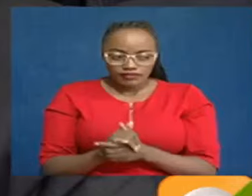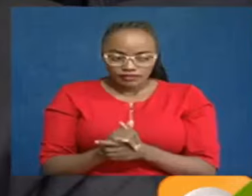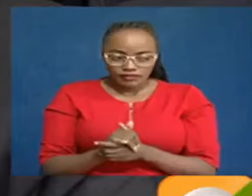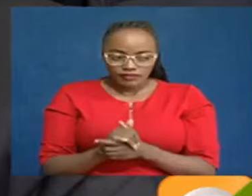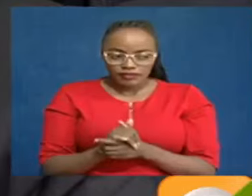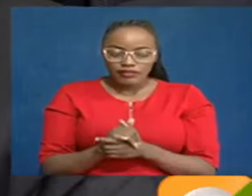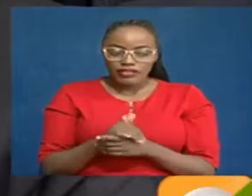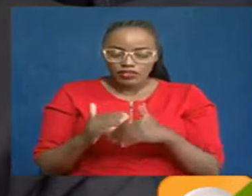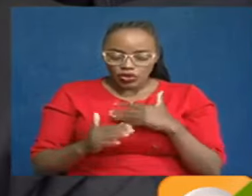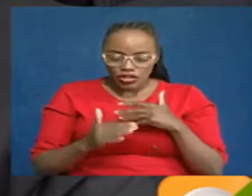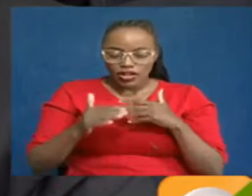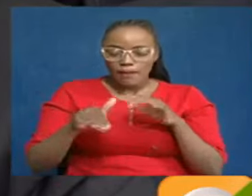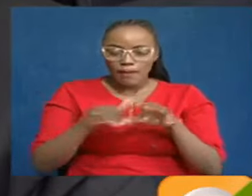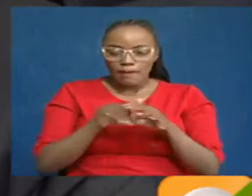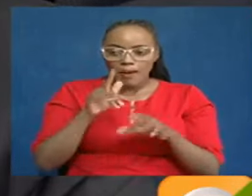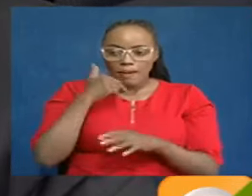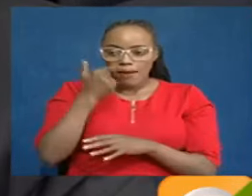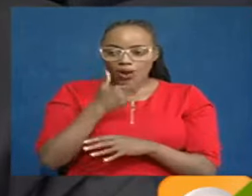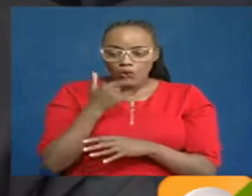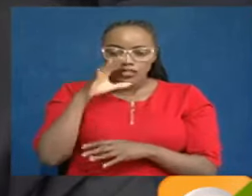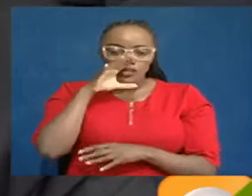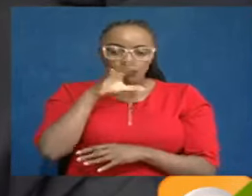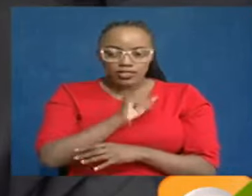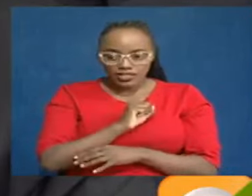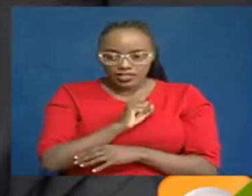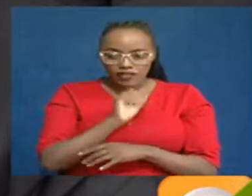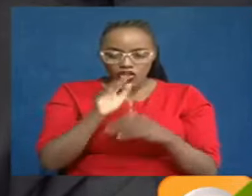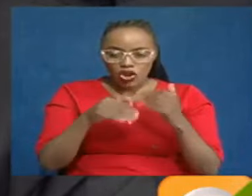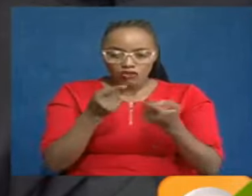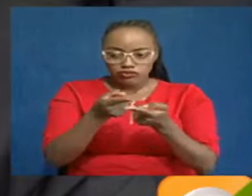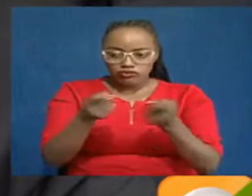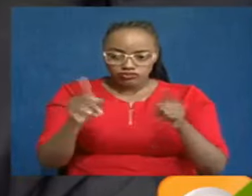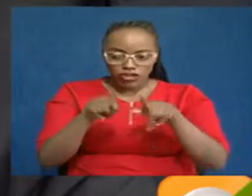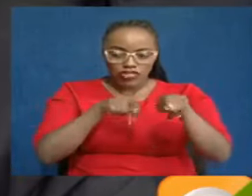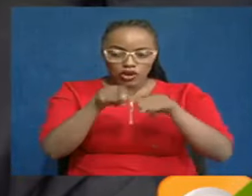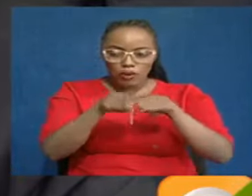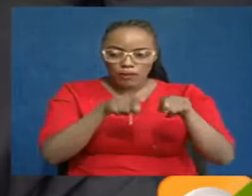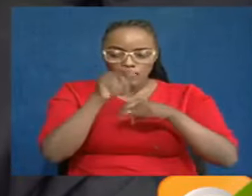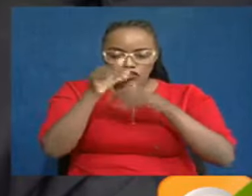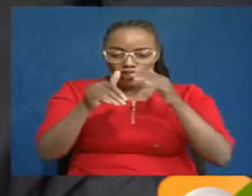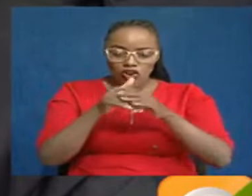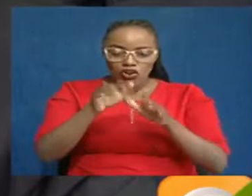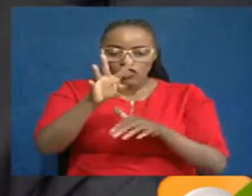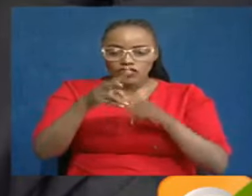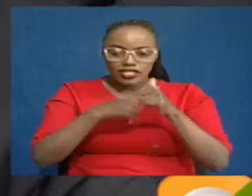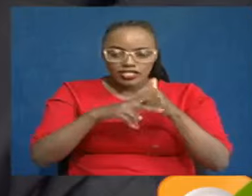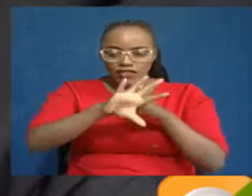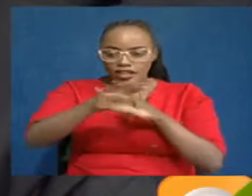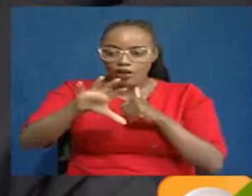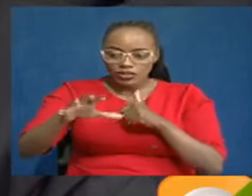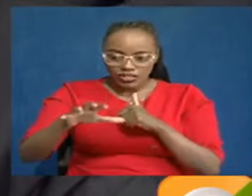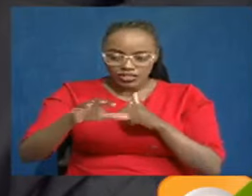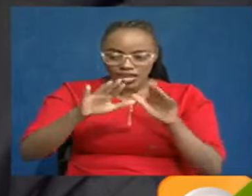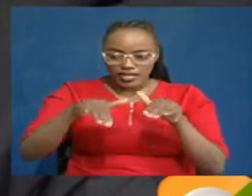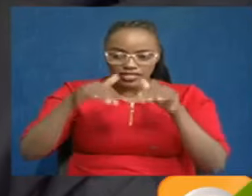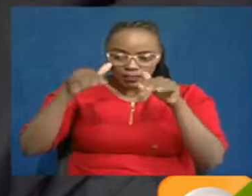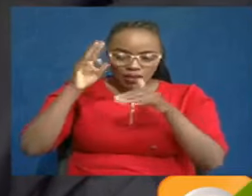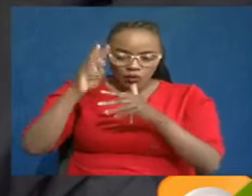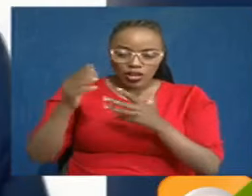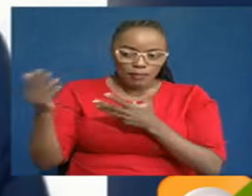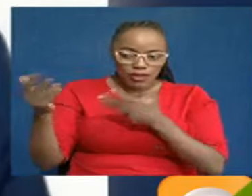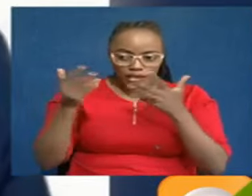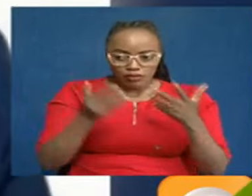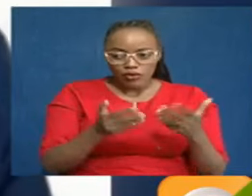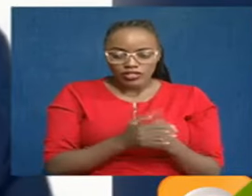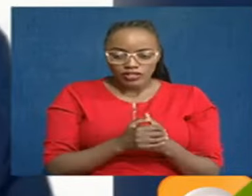of the honorable member who is missing, that all the operations of all the 47 county assemblies will be brought to